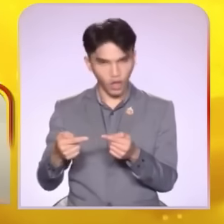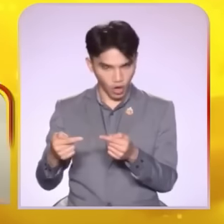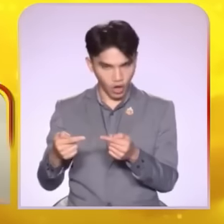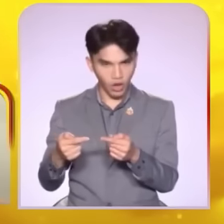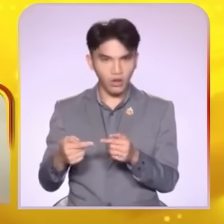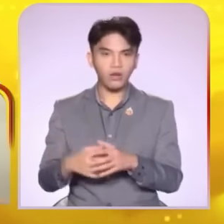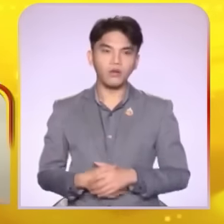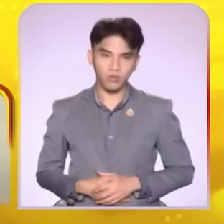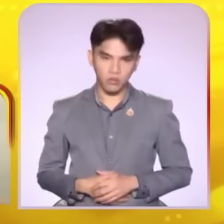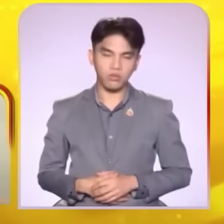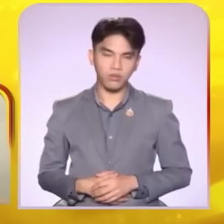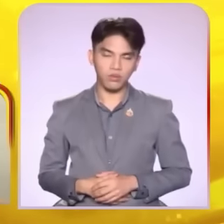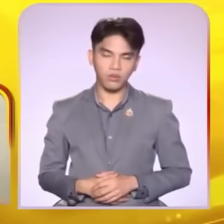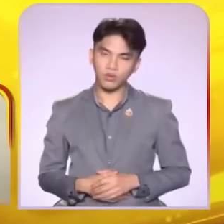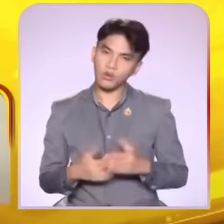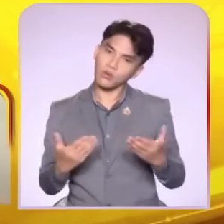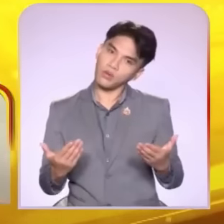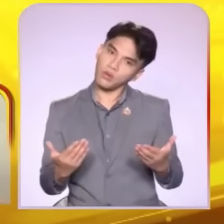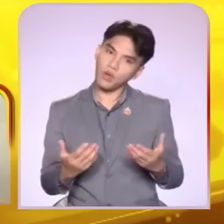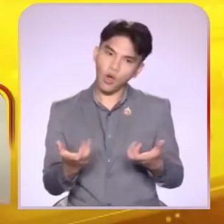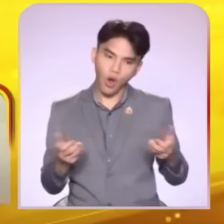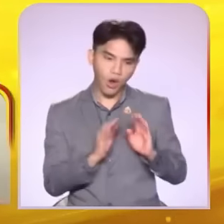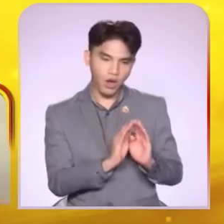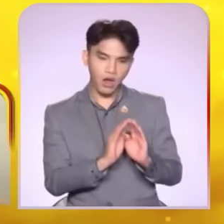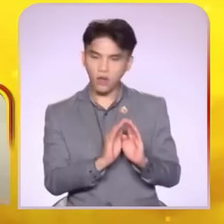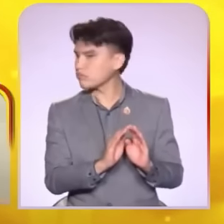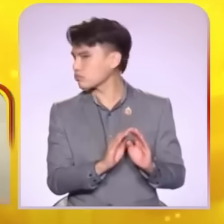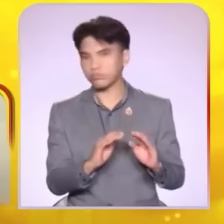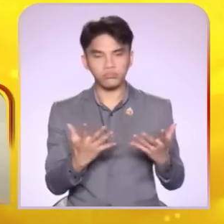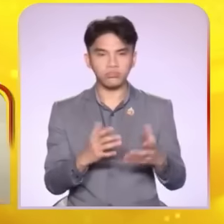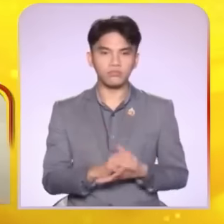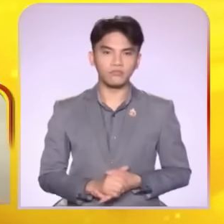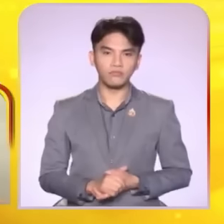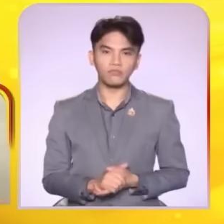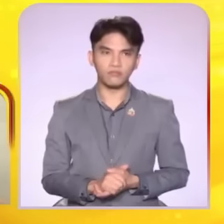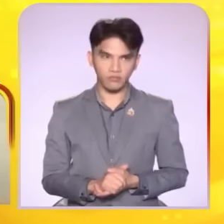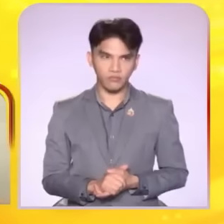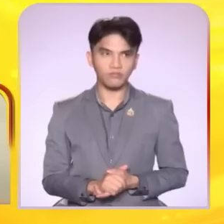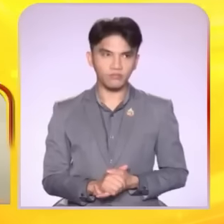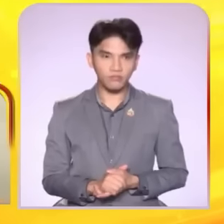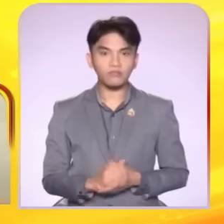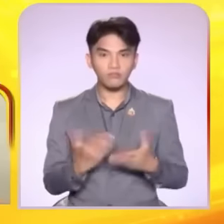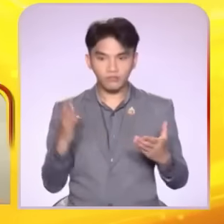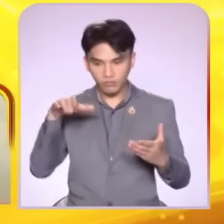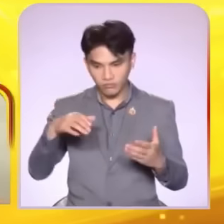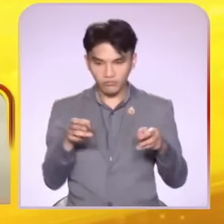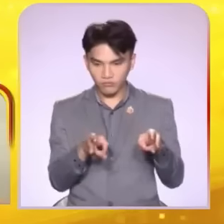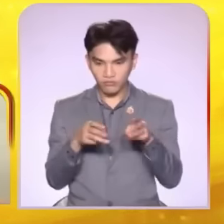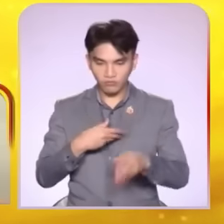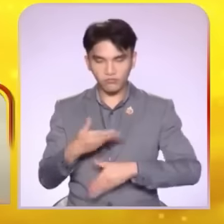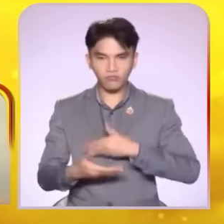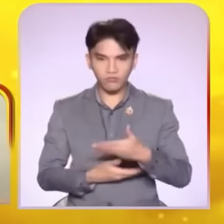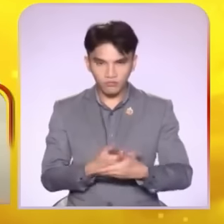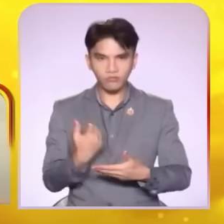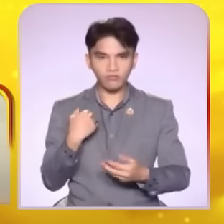ำสินค้านั้นส่งให้กับลูกค้าไม่มีการสต็อกของไว้กับตัวนะฮะหรือยังไงบริษัทจะมีรูปแบบในการขา